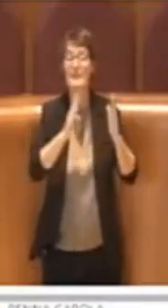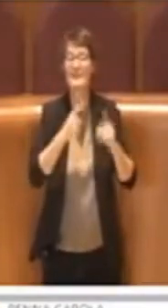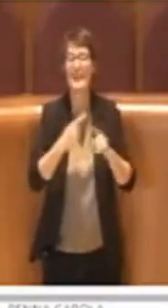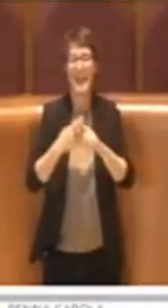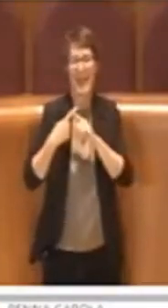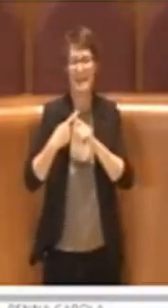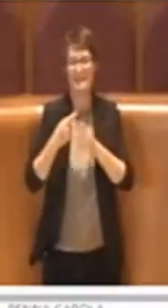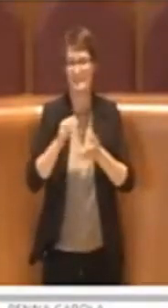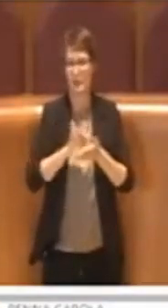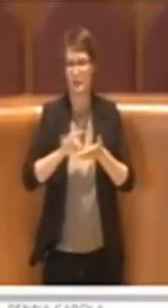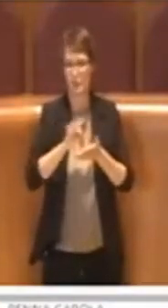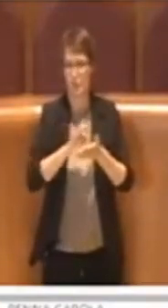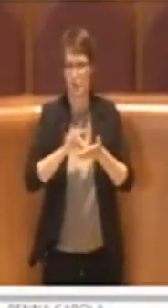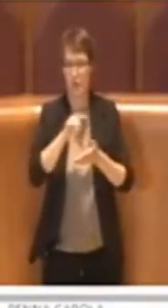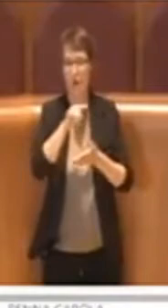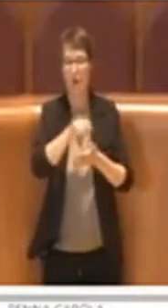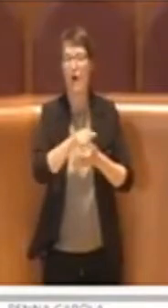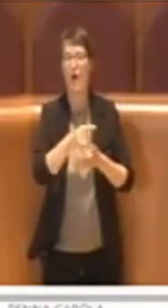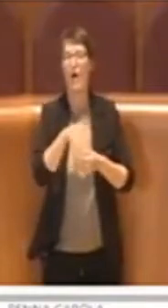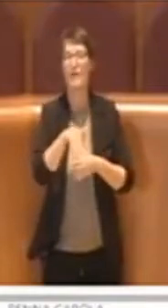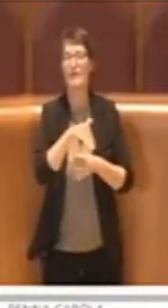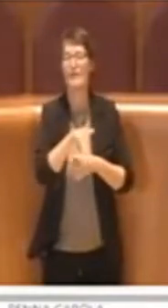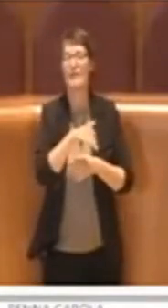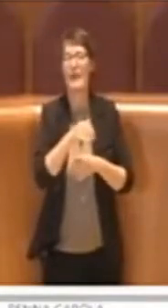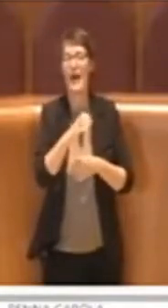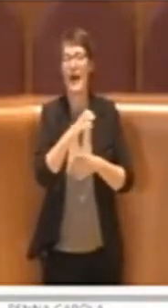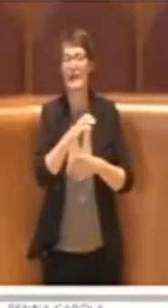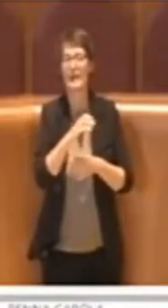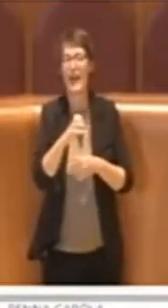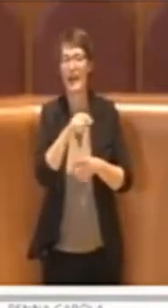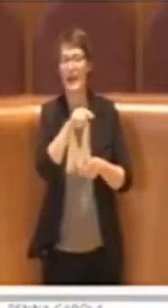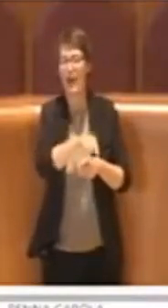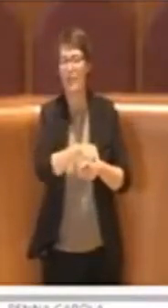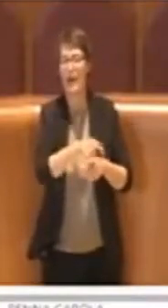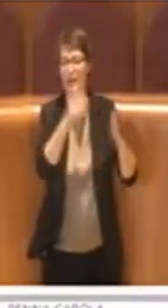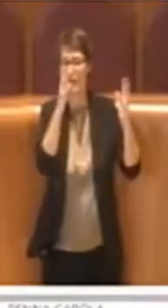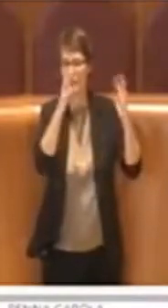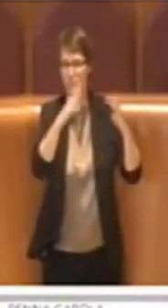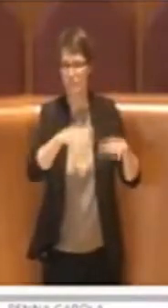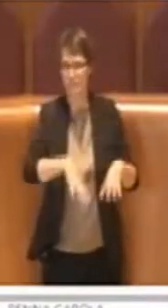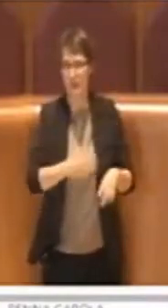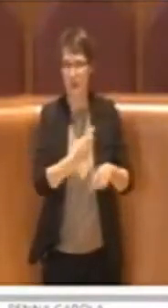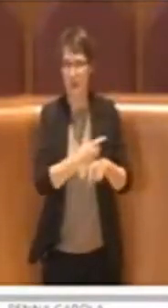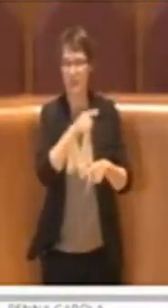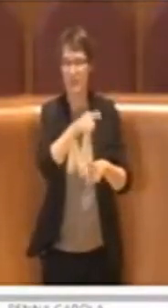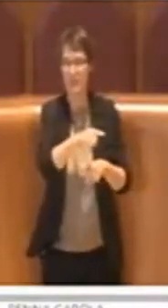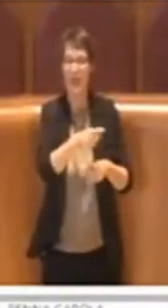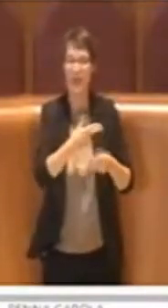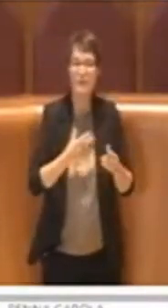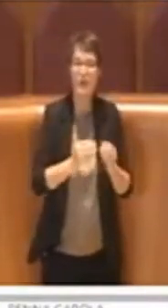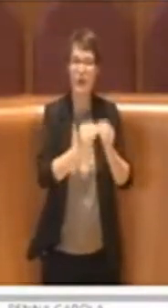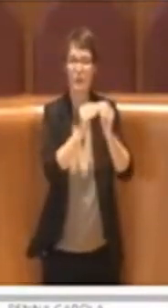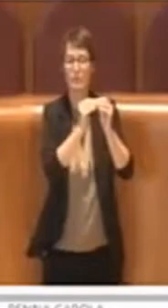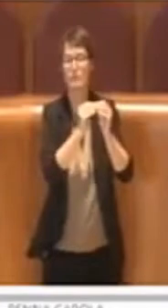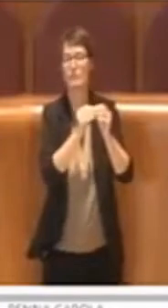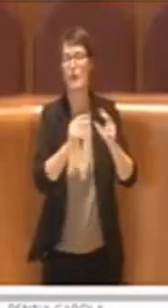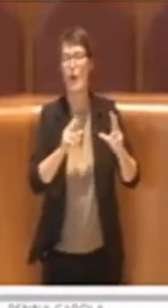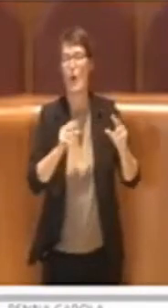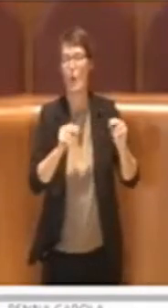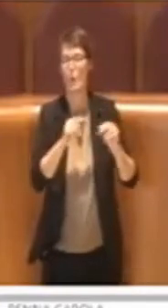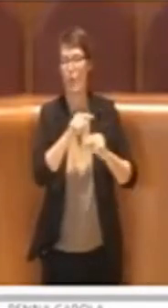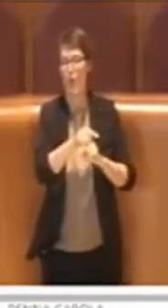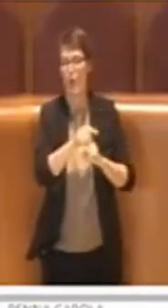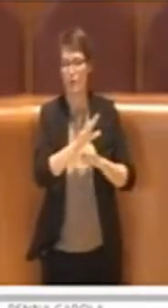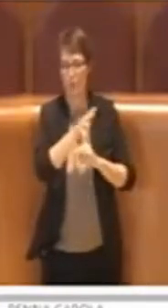Capranica ed il successivo recupero dell'area con la costruzione di case popolari e nuovi spazi sociali a Prima Valle, quindi